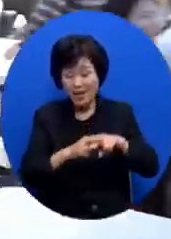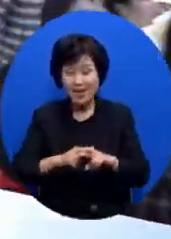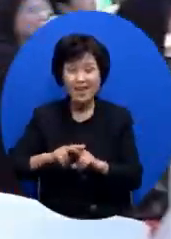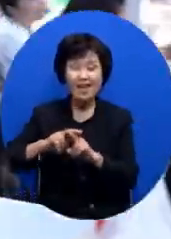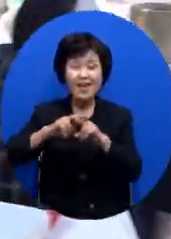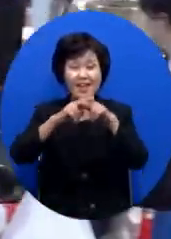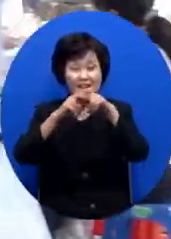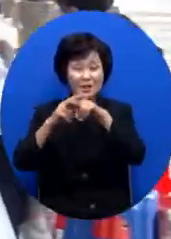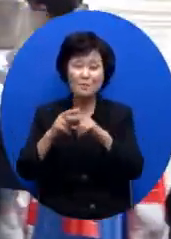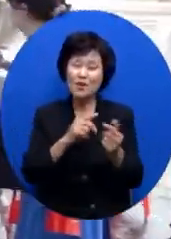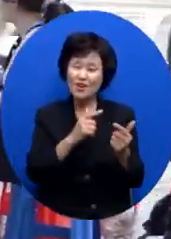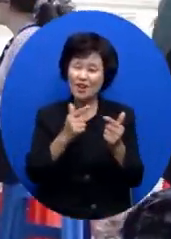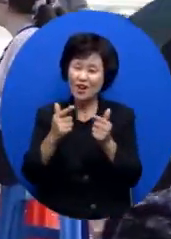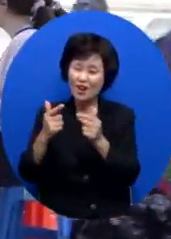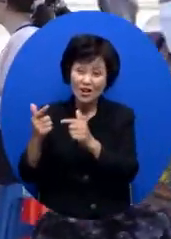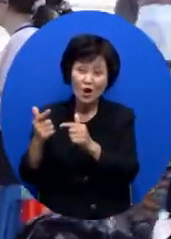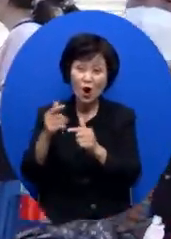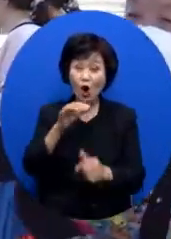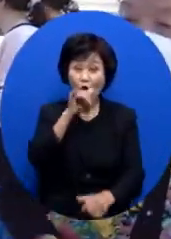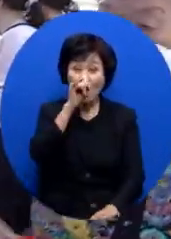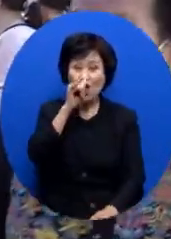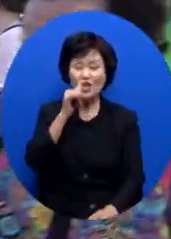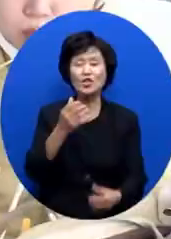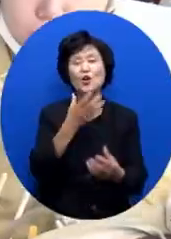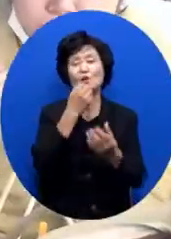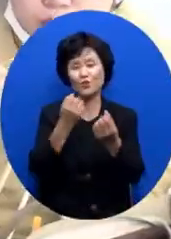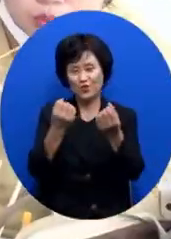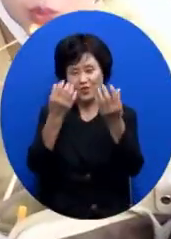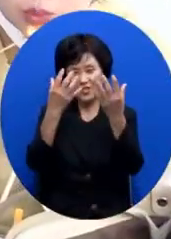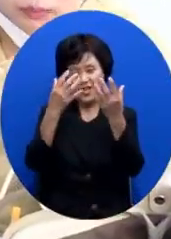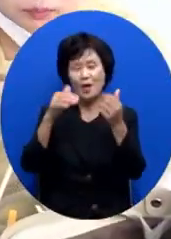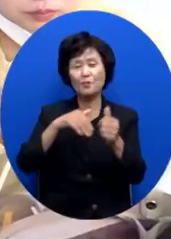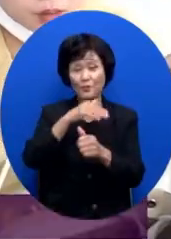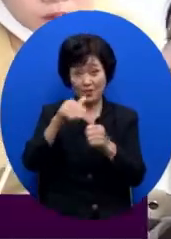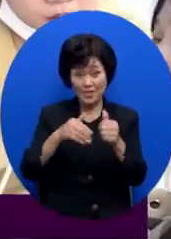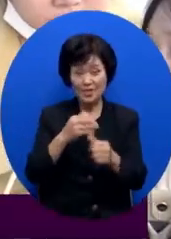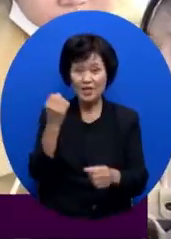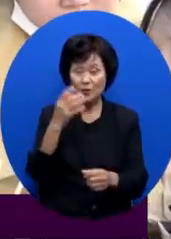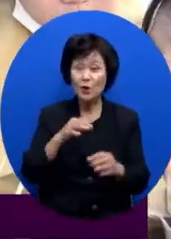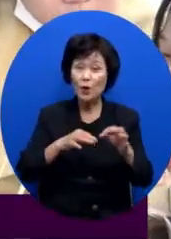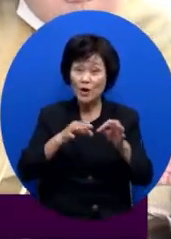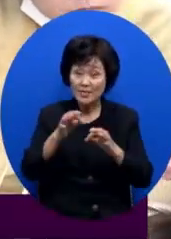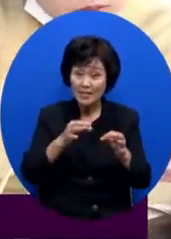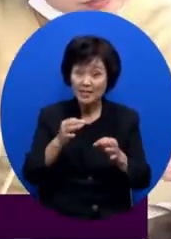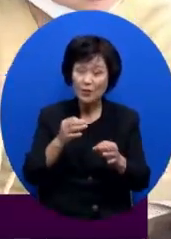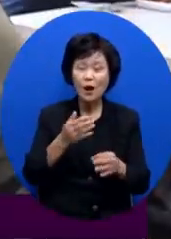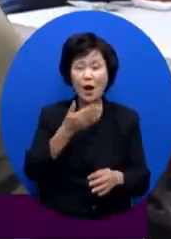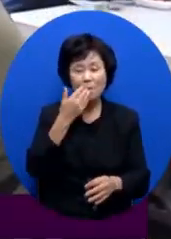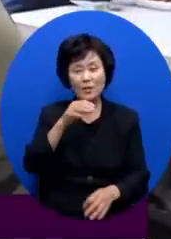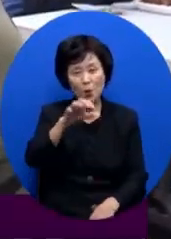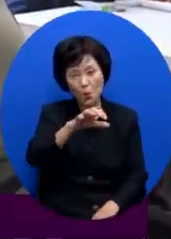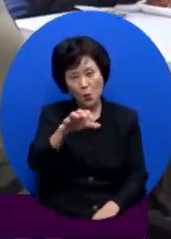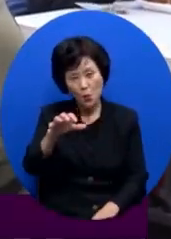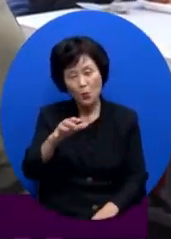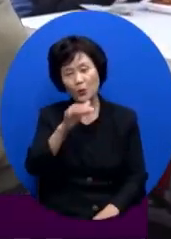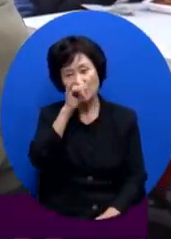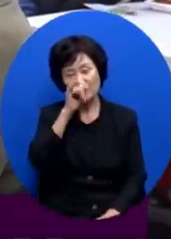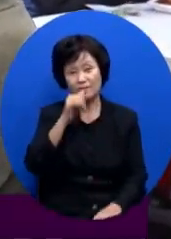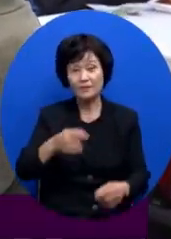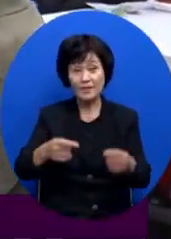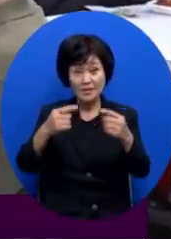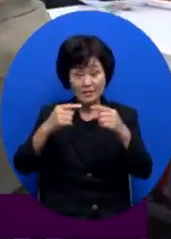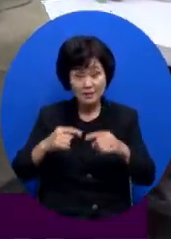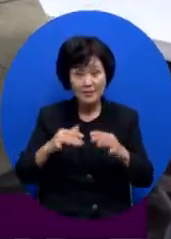여느 페스티벌 못지않은 분위기를 자아내고 있습니다. 또 알뜰 장터와 먹거리 장터도 준비되어 있습니다. 축제